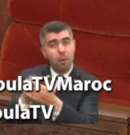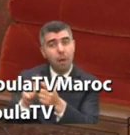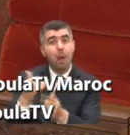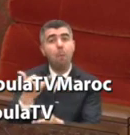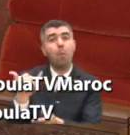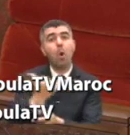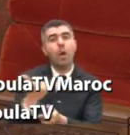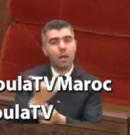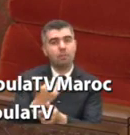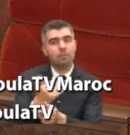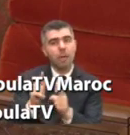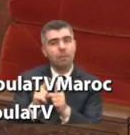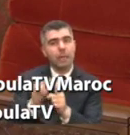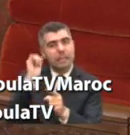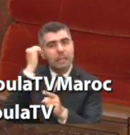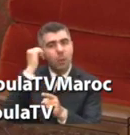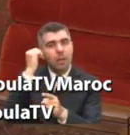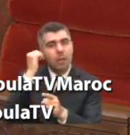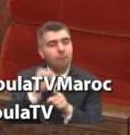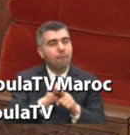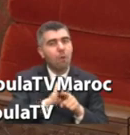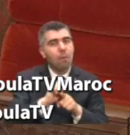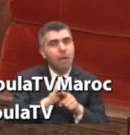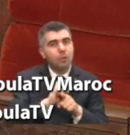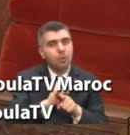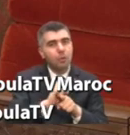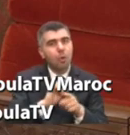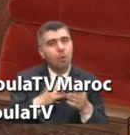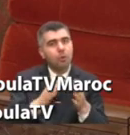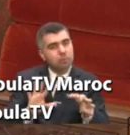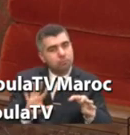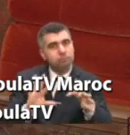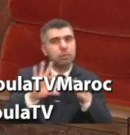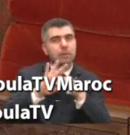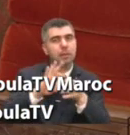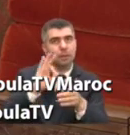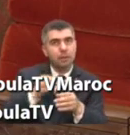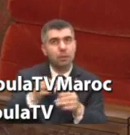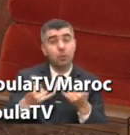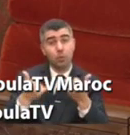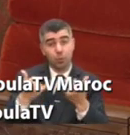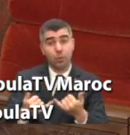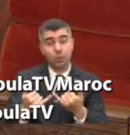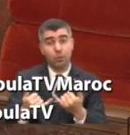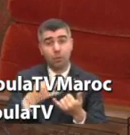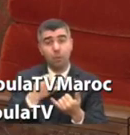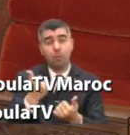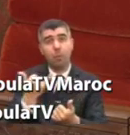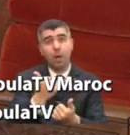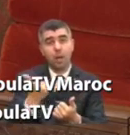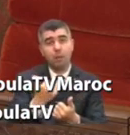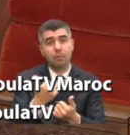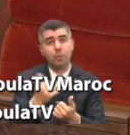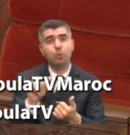باش يستثمر في التكوين. نحتاج إلى مضاعفة 3 المرات لعدد الأطباء اليوم، ماشي غدا، اليوم. كيف